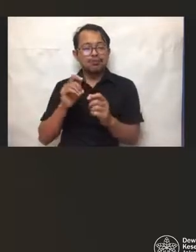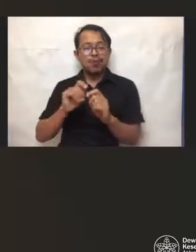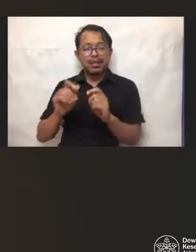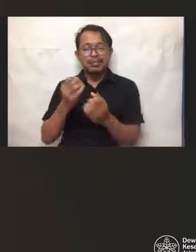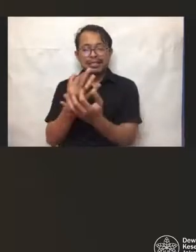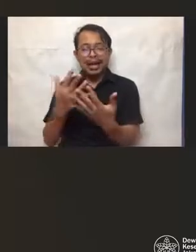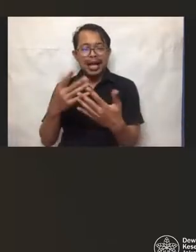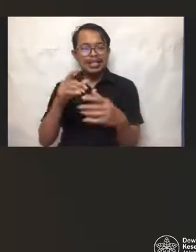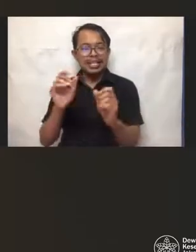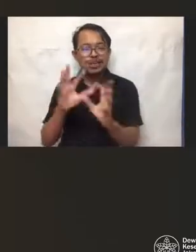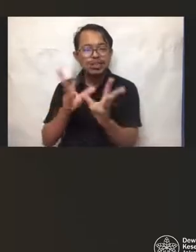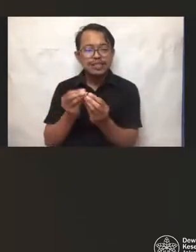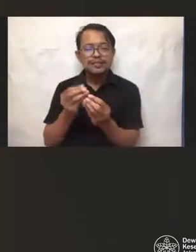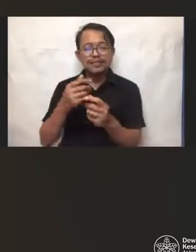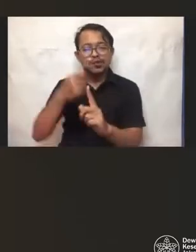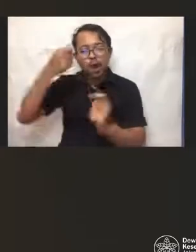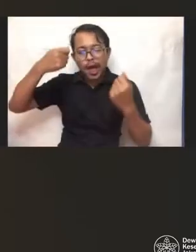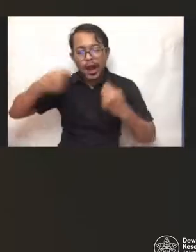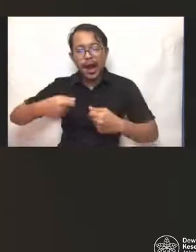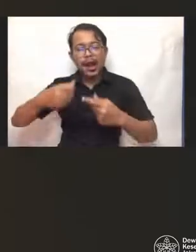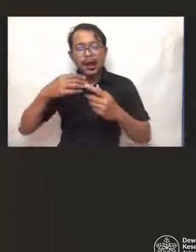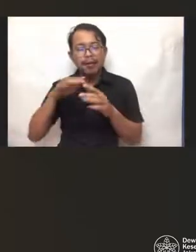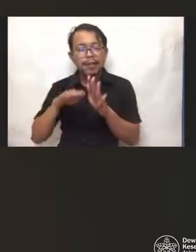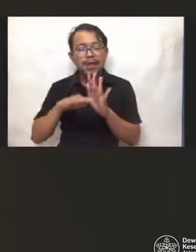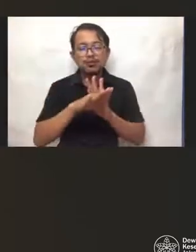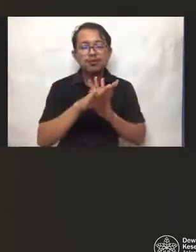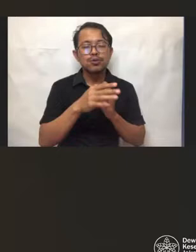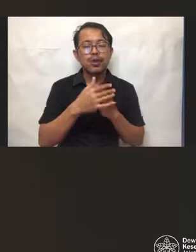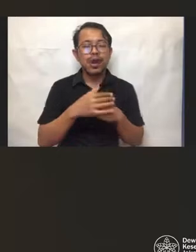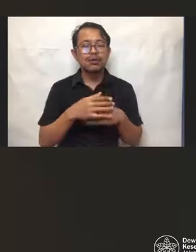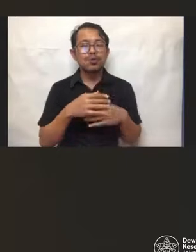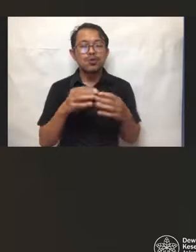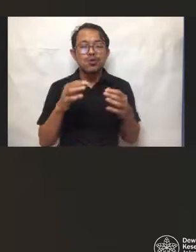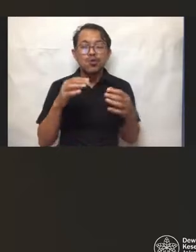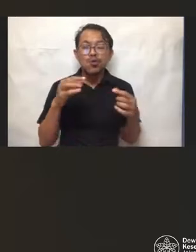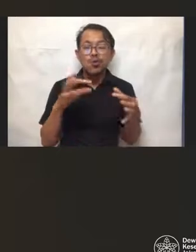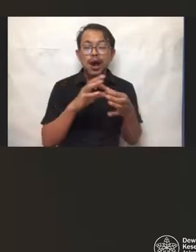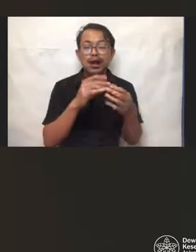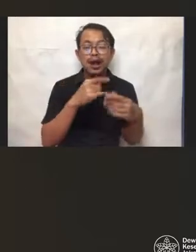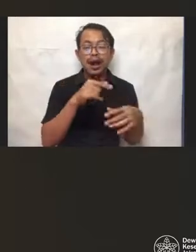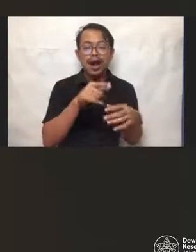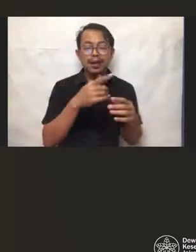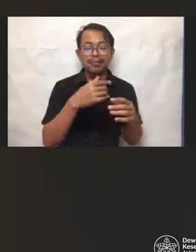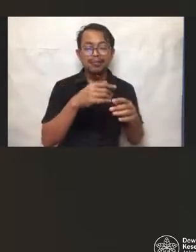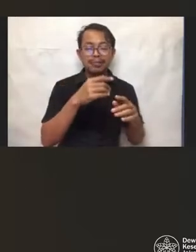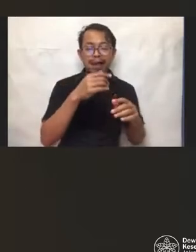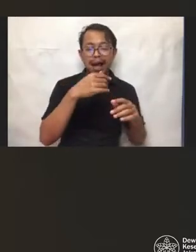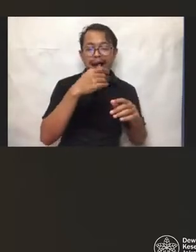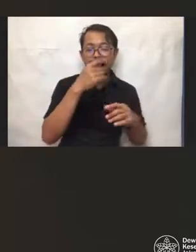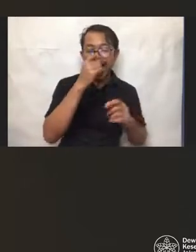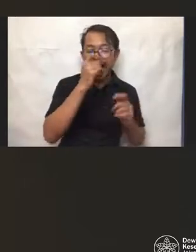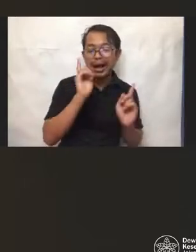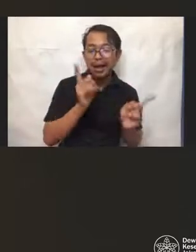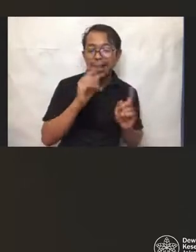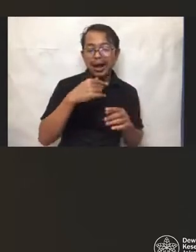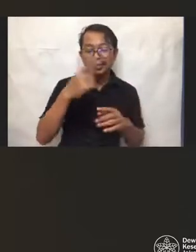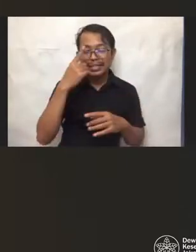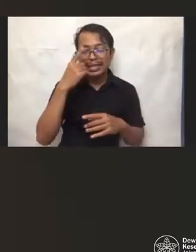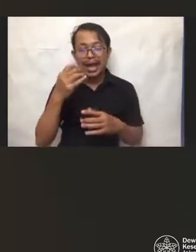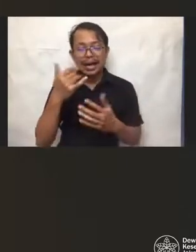maju, serta yang paling penting hubungan mesra antara agama, percayaan, kemanusiaan, alam semesta, dan pikiran